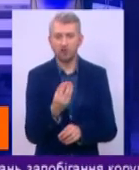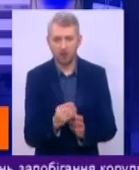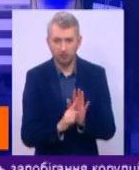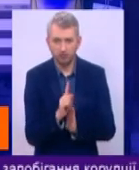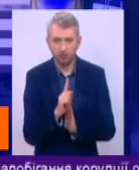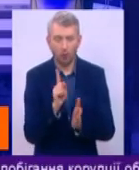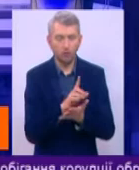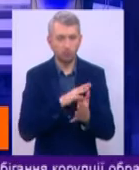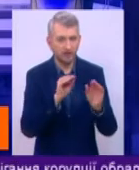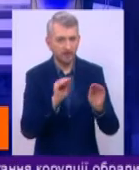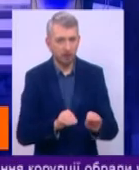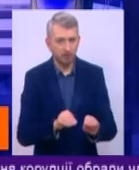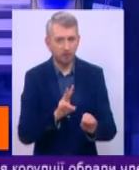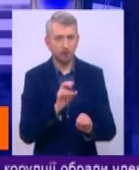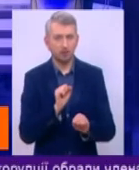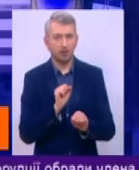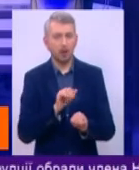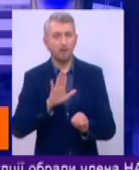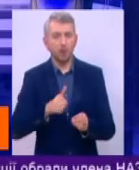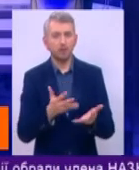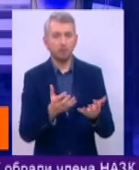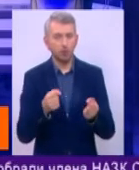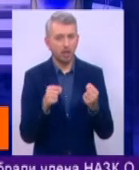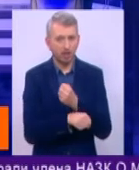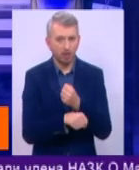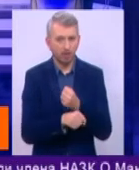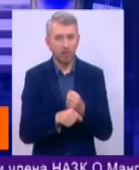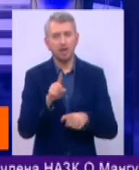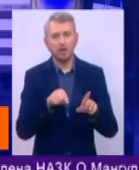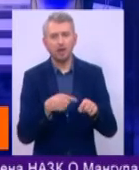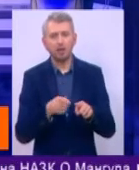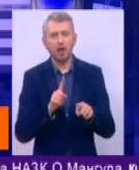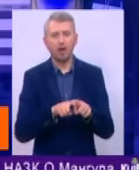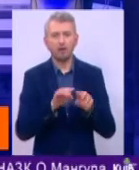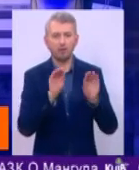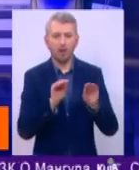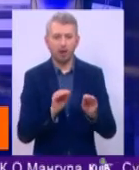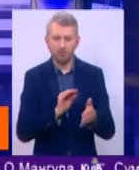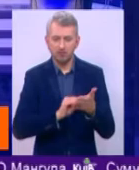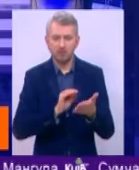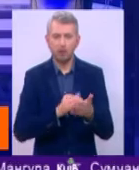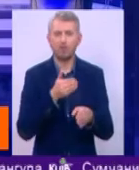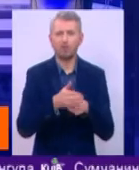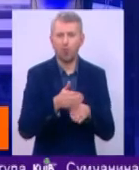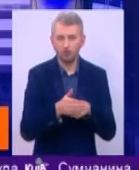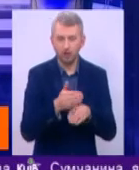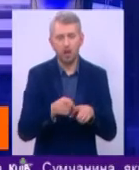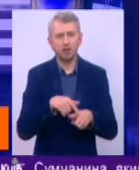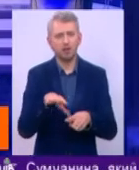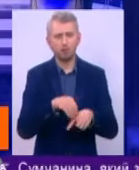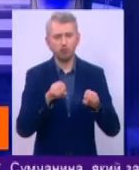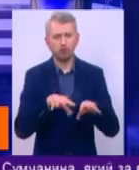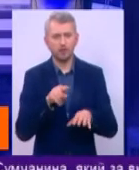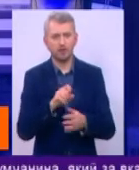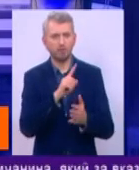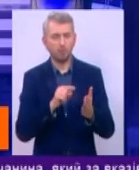быть составлен после получения травмы. Иногда эти акты составляются позже. Но все это все-таки решается, этот